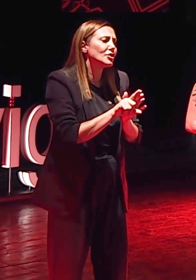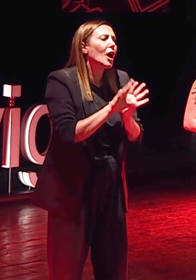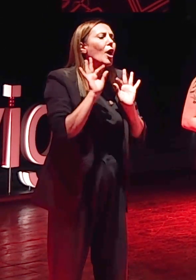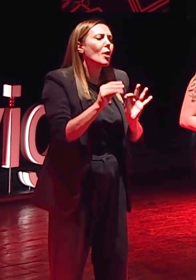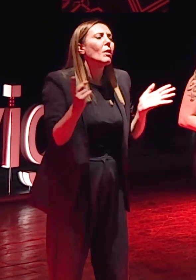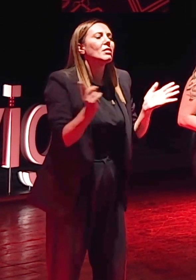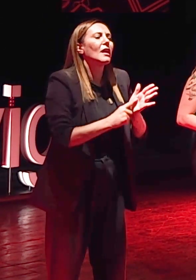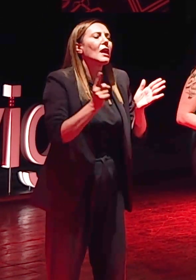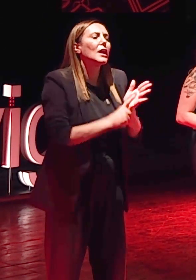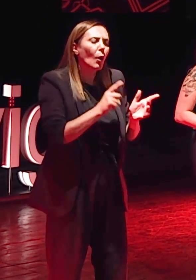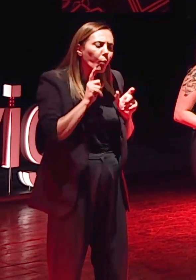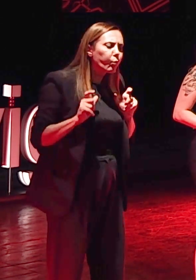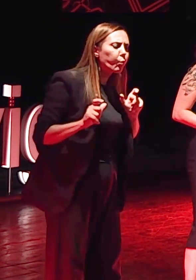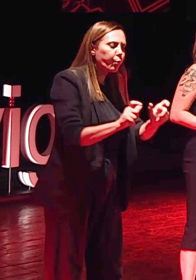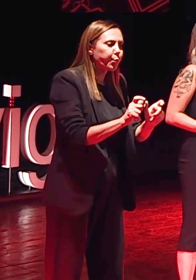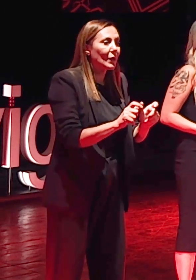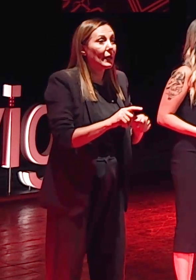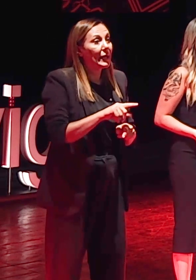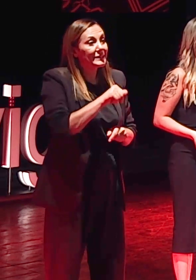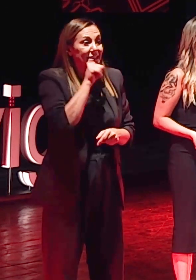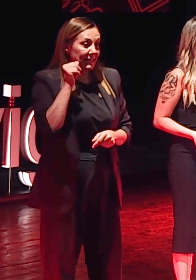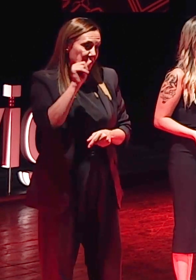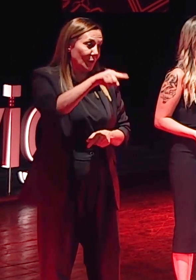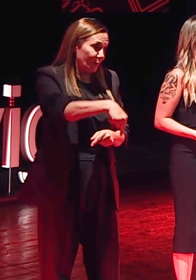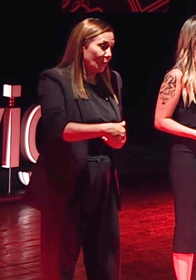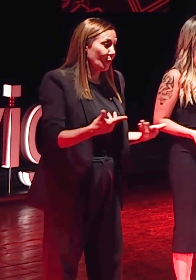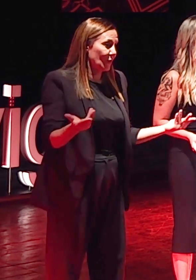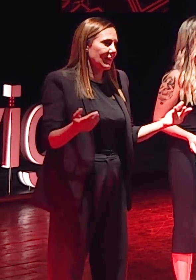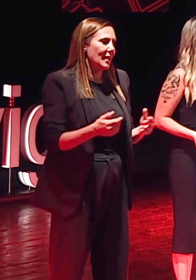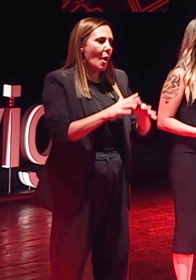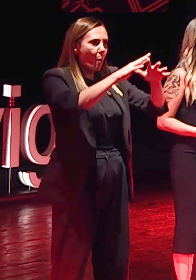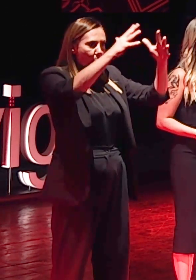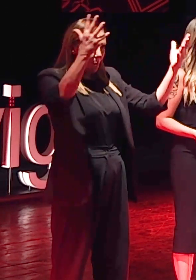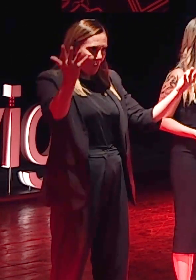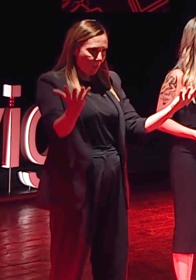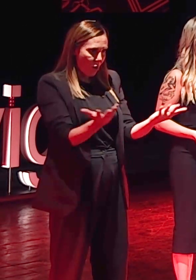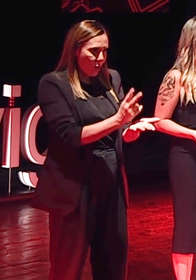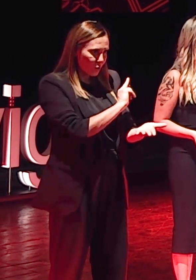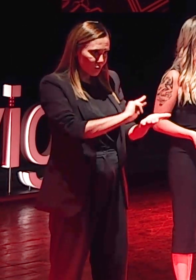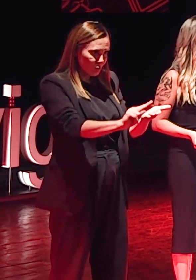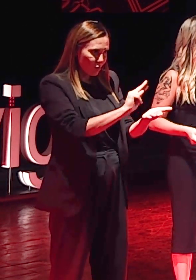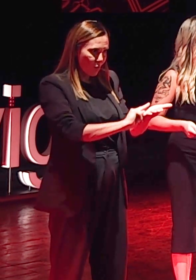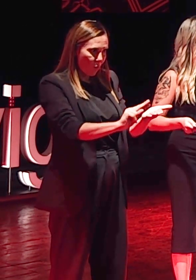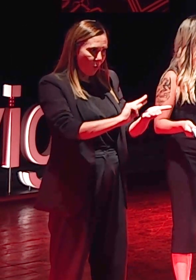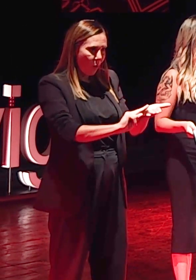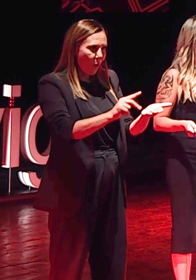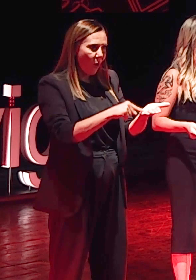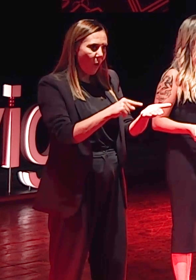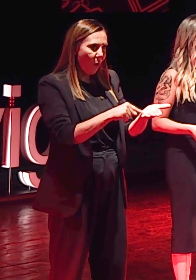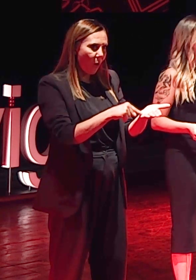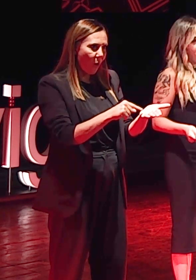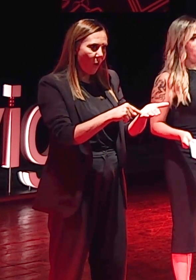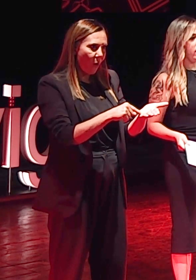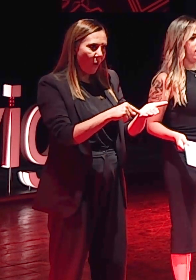specifici e poi abbiamo bisogno che il mondo della scuola non diventi Quantomeno